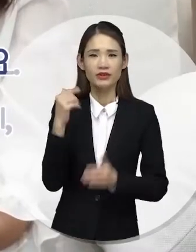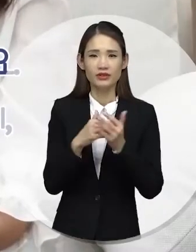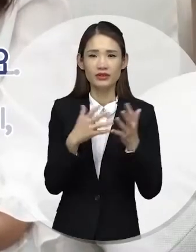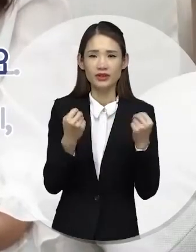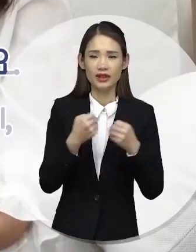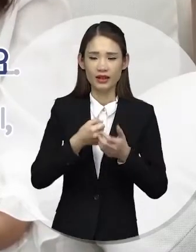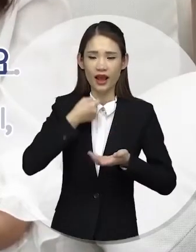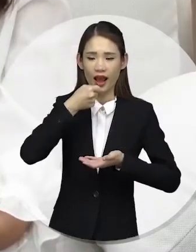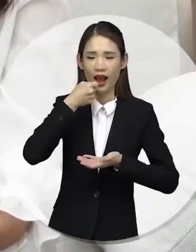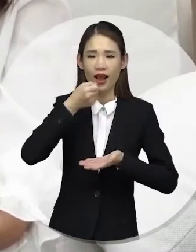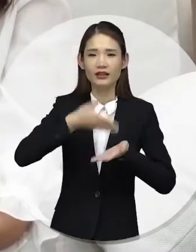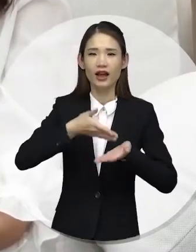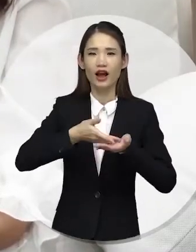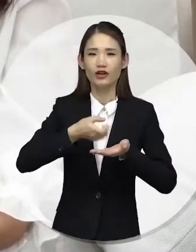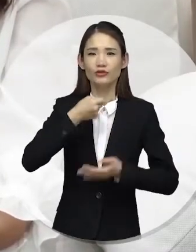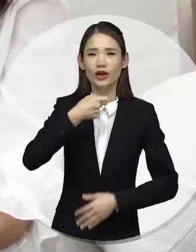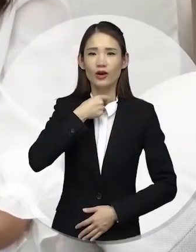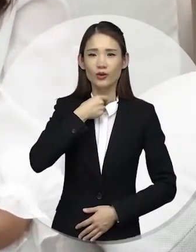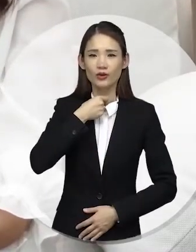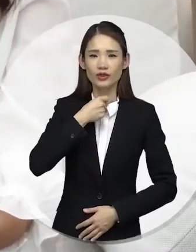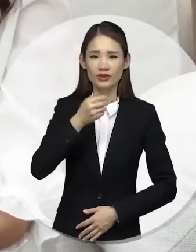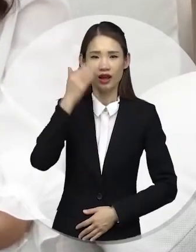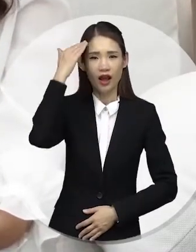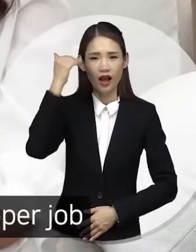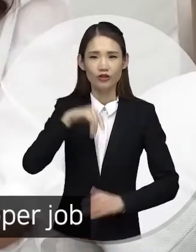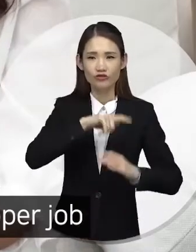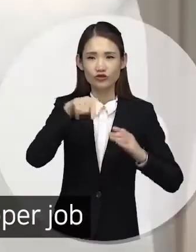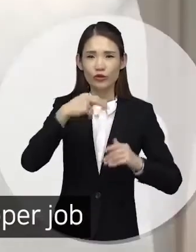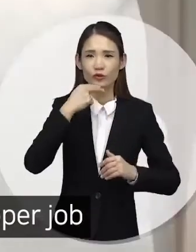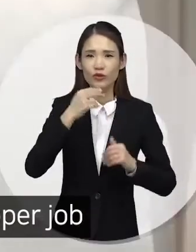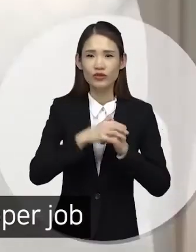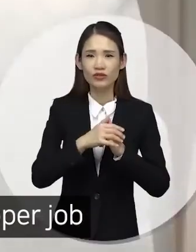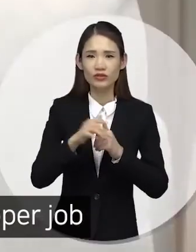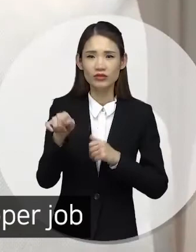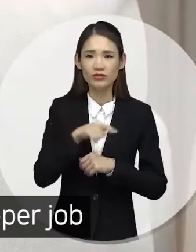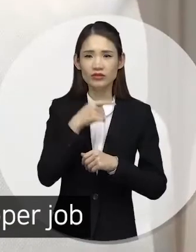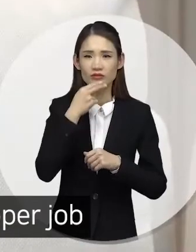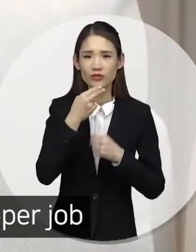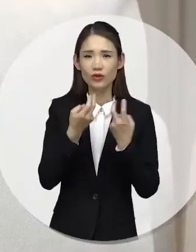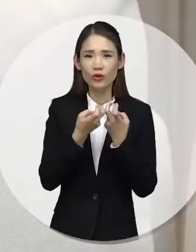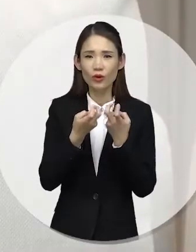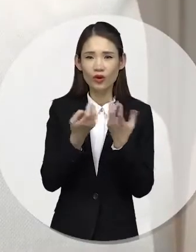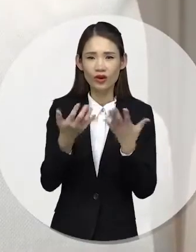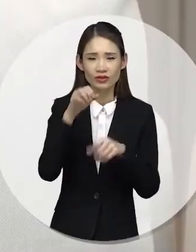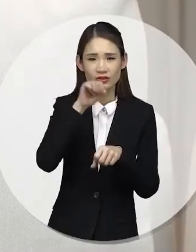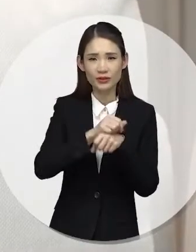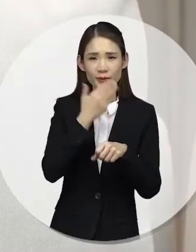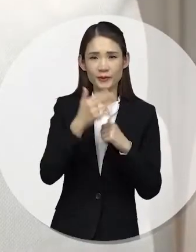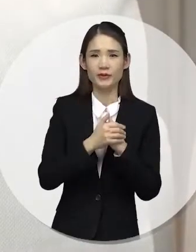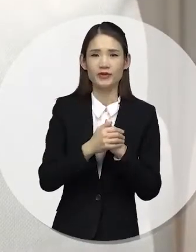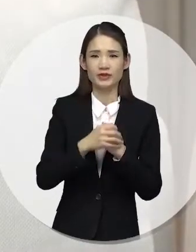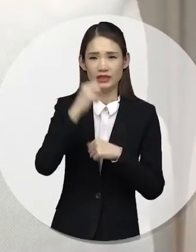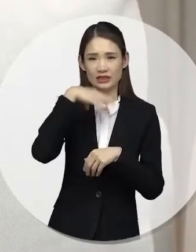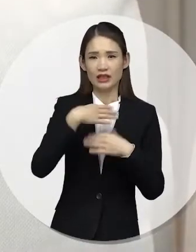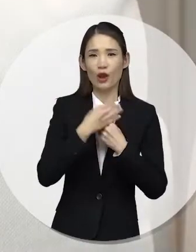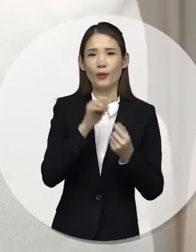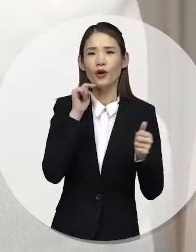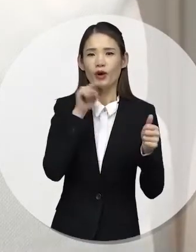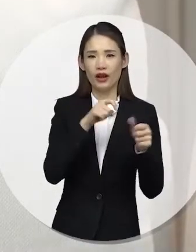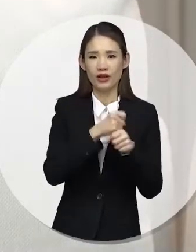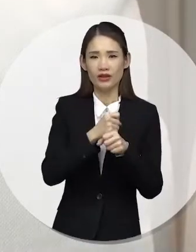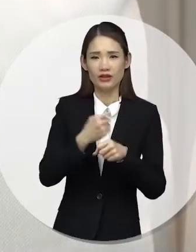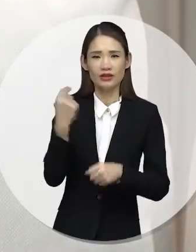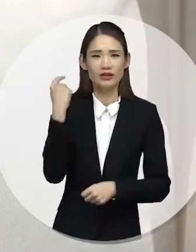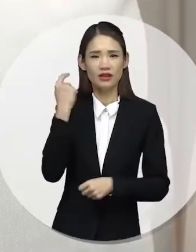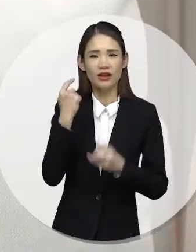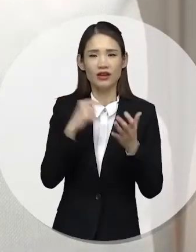꿈이 아나운서인데 아나운서가 많이 없잖아요, 한국에. 그래서 아나운서 힘들어서 어떻게 하냐, 잘할 수 있겠냐, 그냥 편한 거 해라.